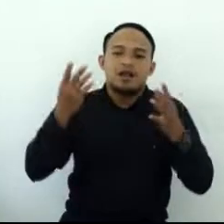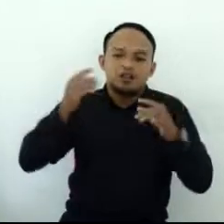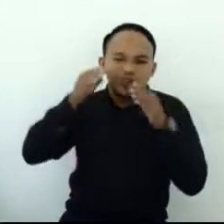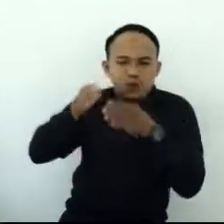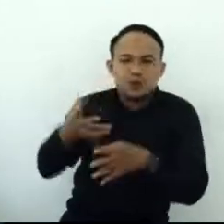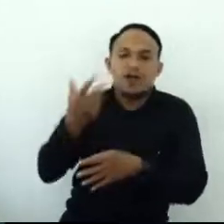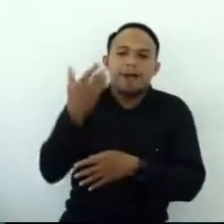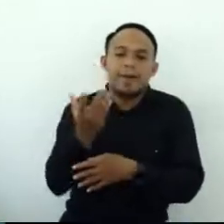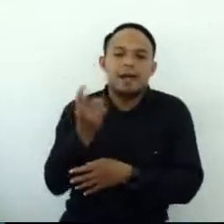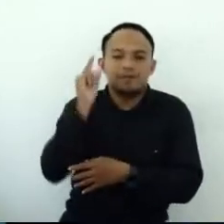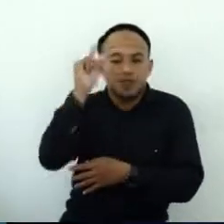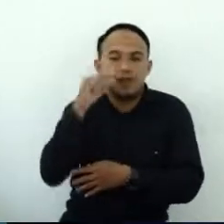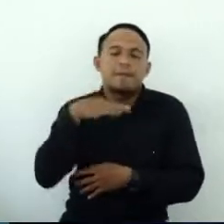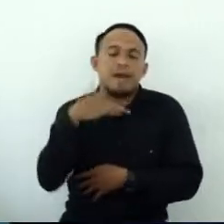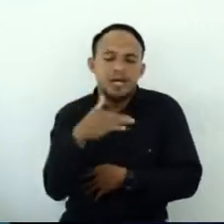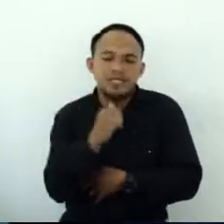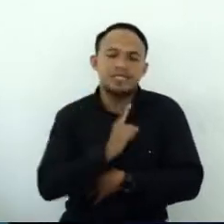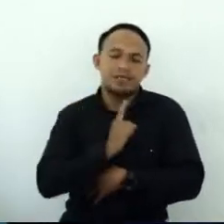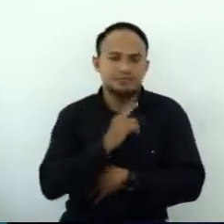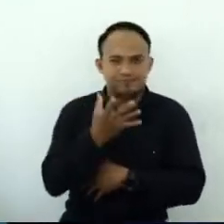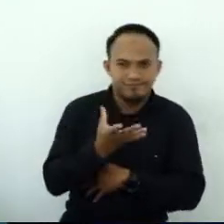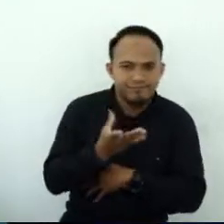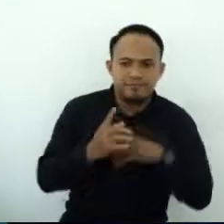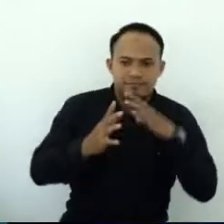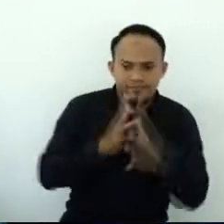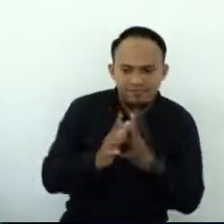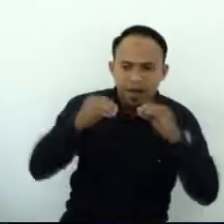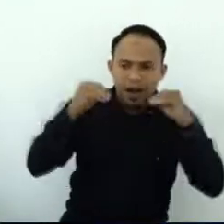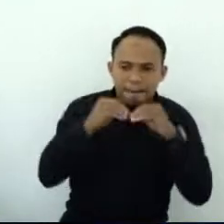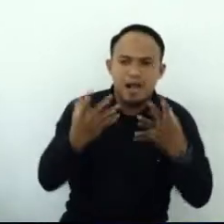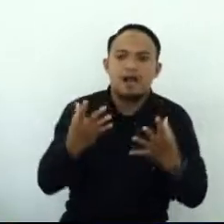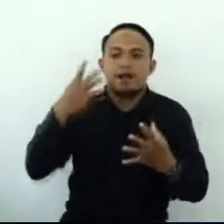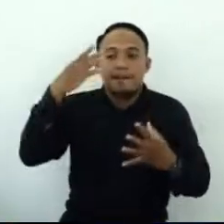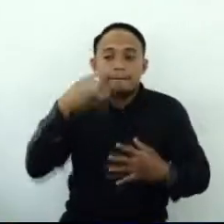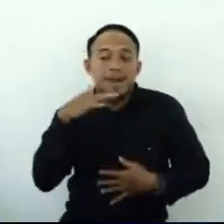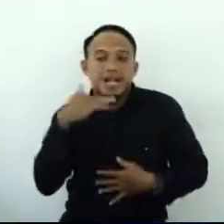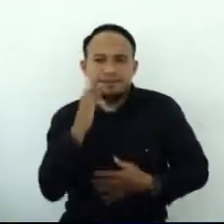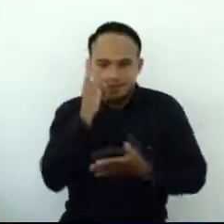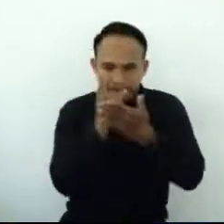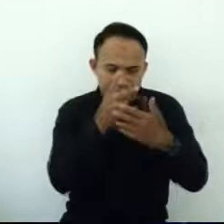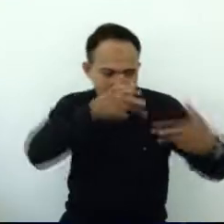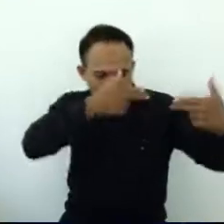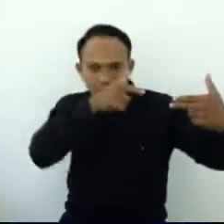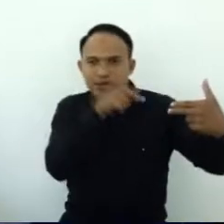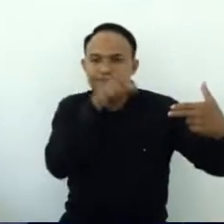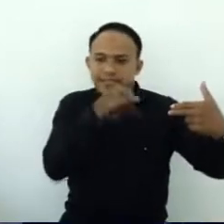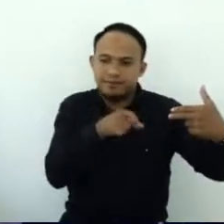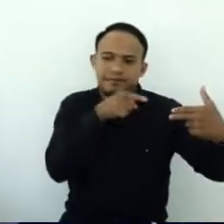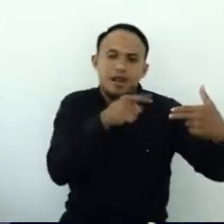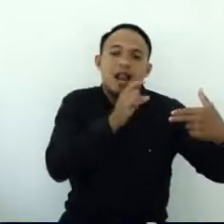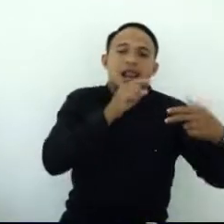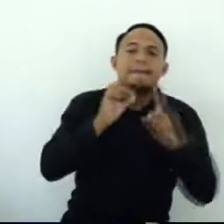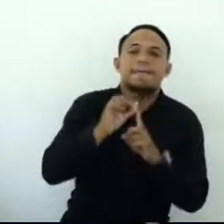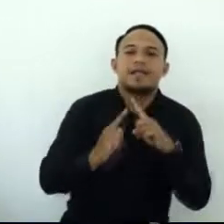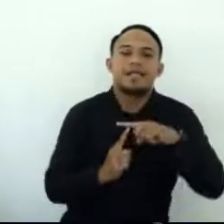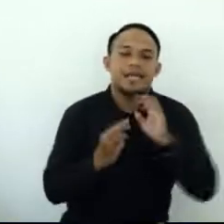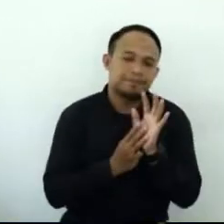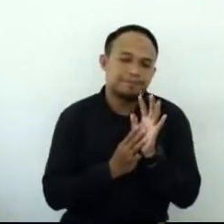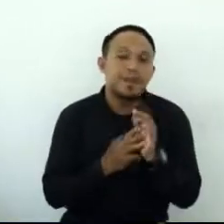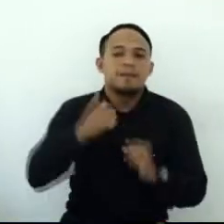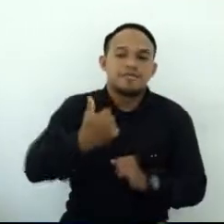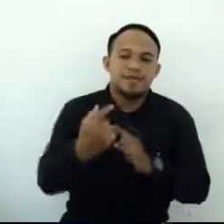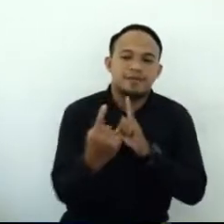imunitet untuk pelajar sendiri sebagai upaya agar pembelajaran tatap muka bisa segera berjalan dengan